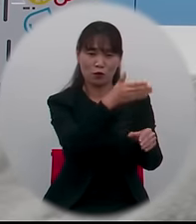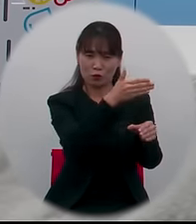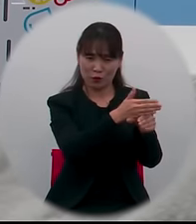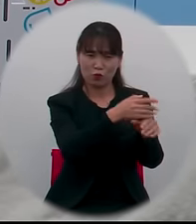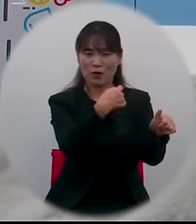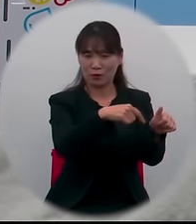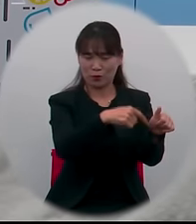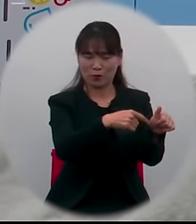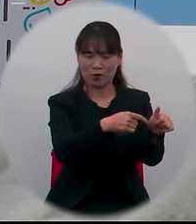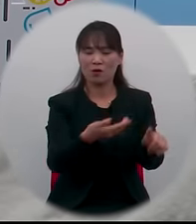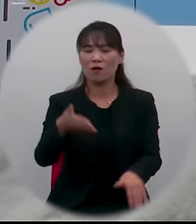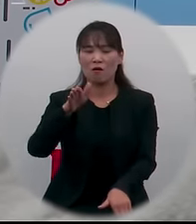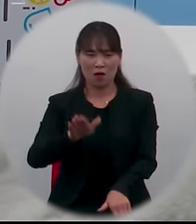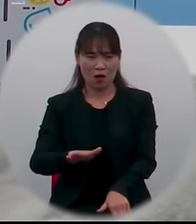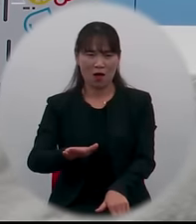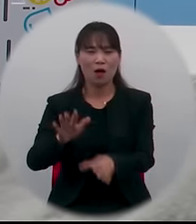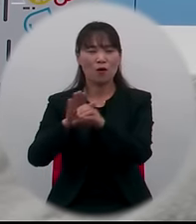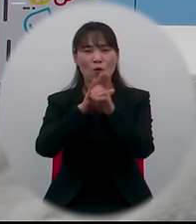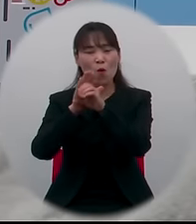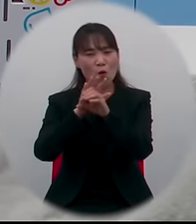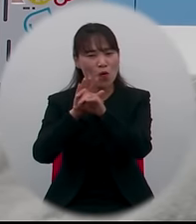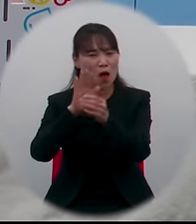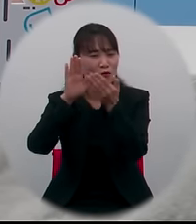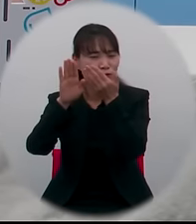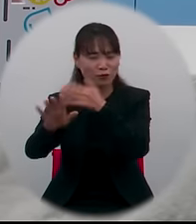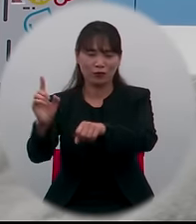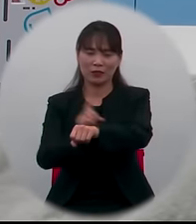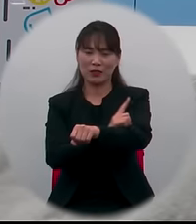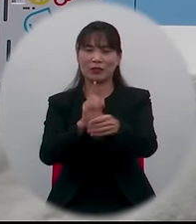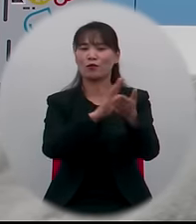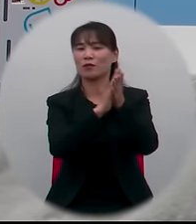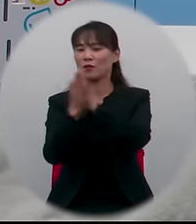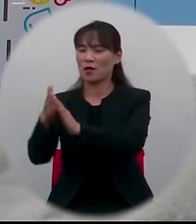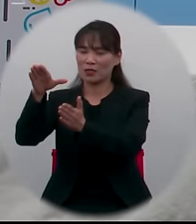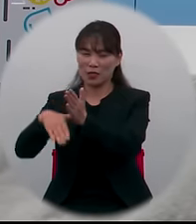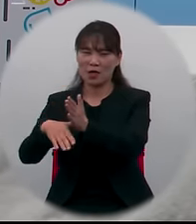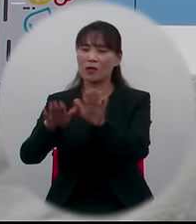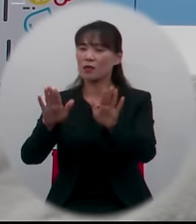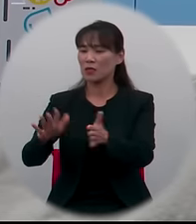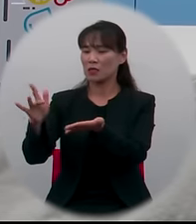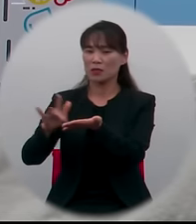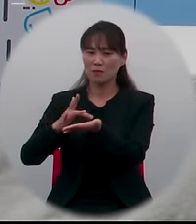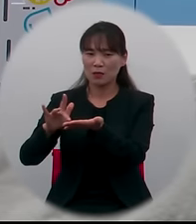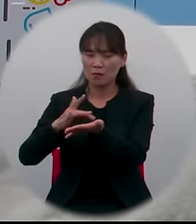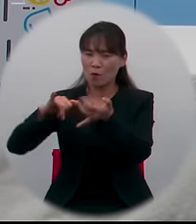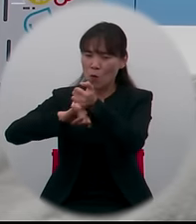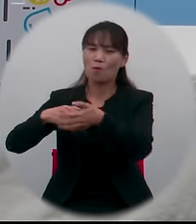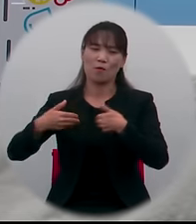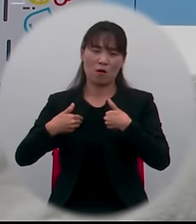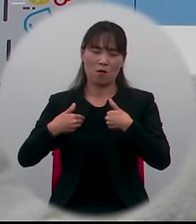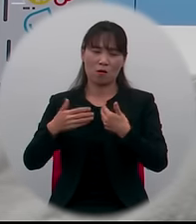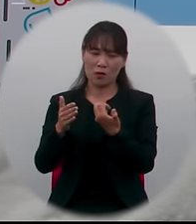지도를 말하는 거죠 그런데 이제 코로나가 빵 터지고 디지털 전환 시대가 되었어요 스마트폰이 필수 도구가 되고